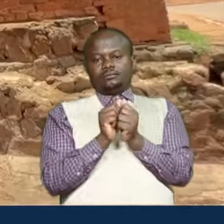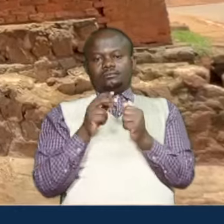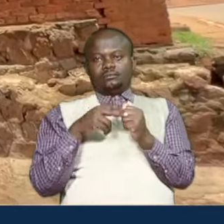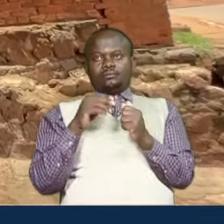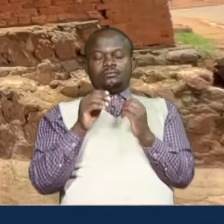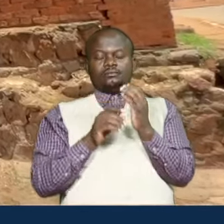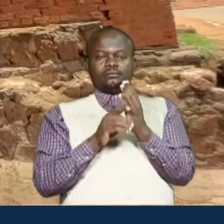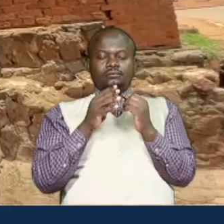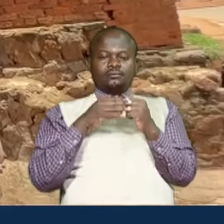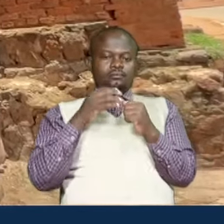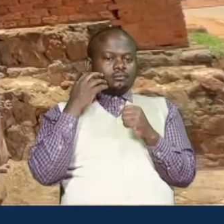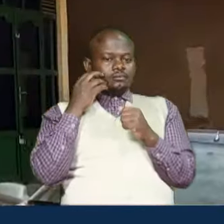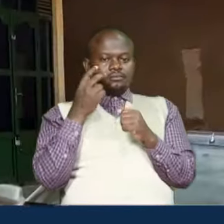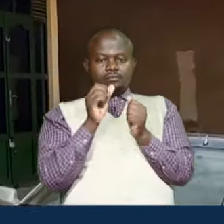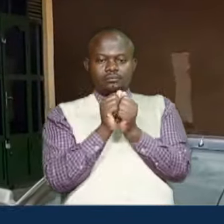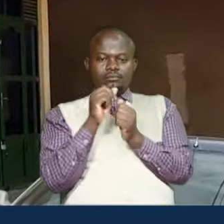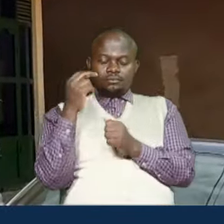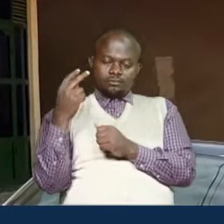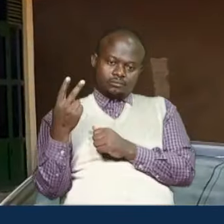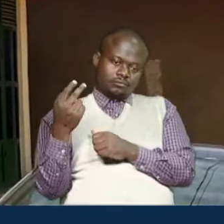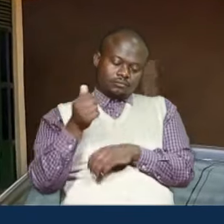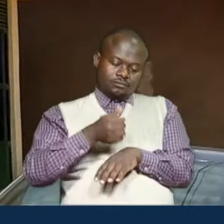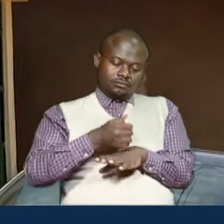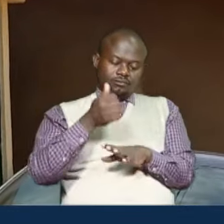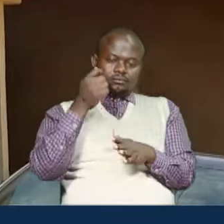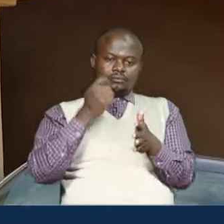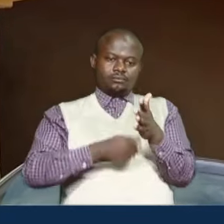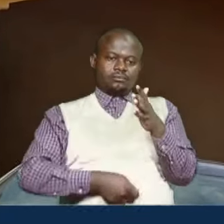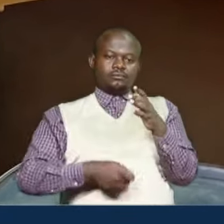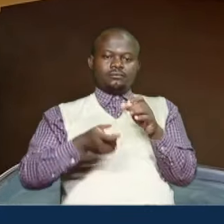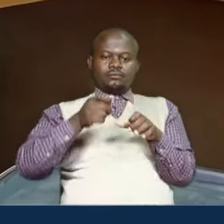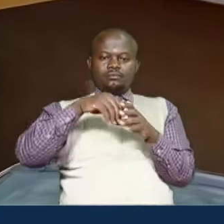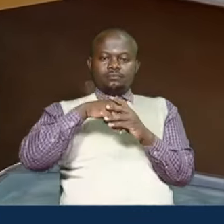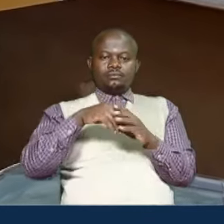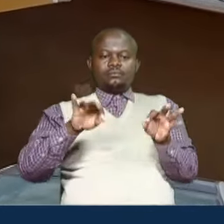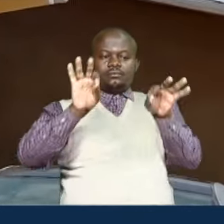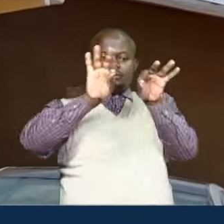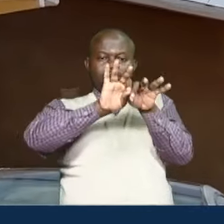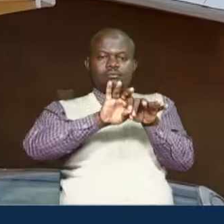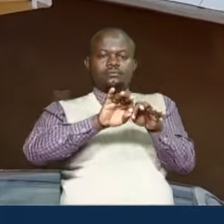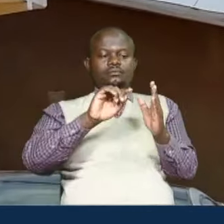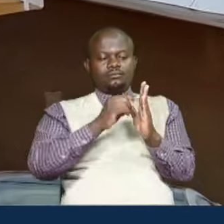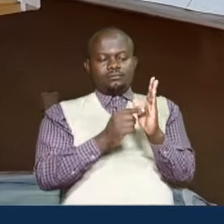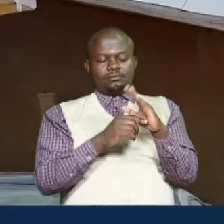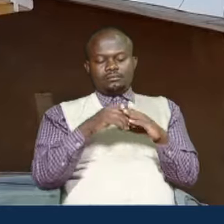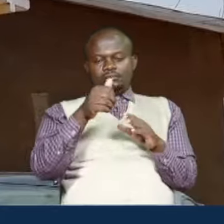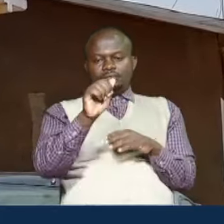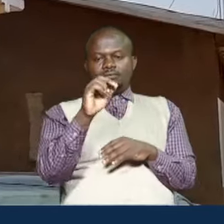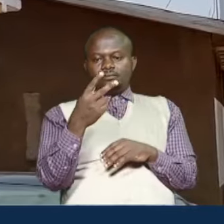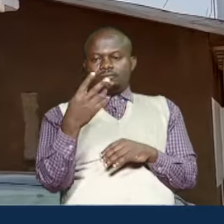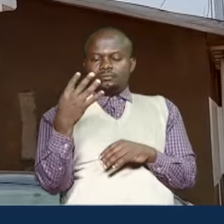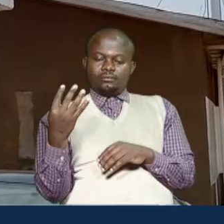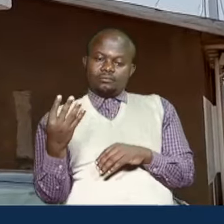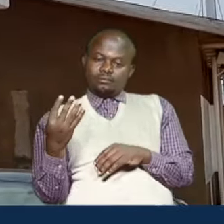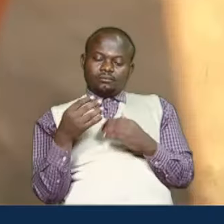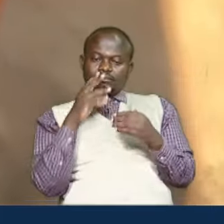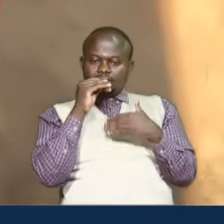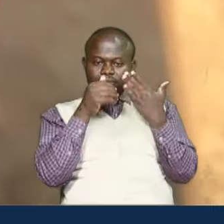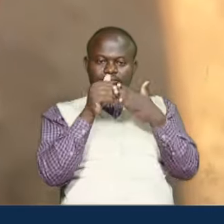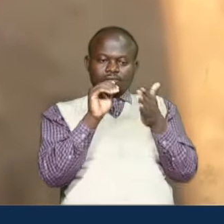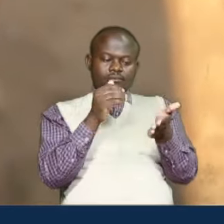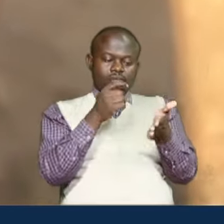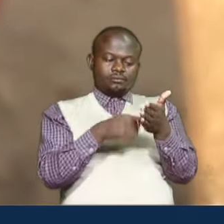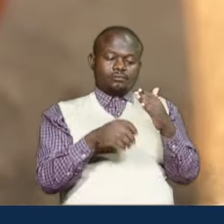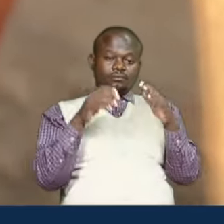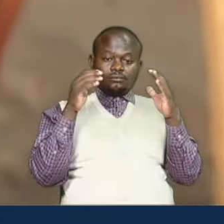z'ukwa 11/2012 rishyiraho umusoro ku nyongera gaciro cyane cyane ku ngingo yaryo ya 24 ivuga ko umusoreshwa